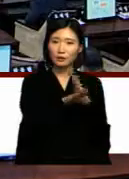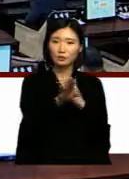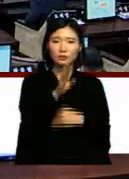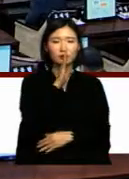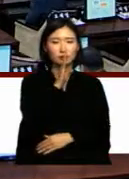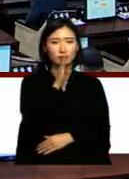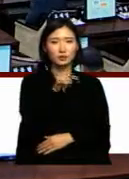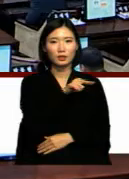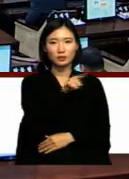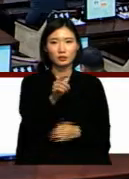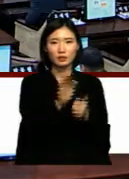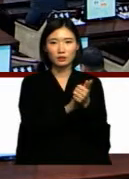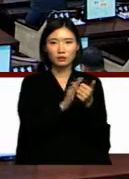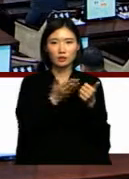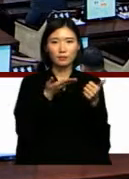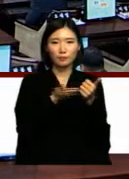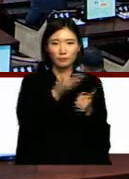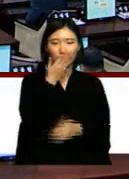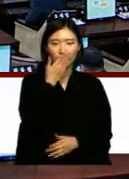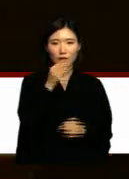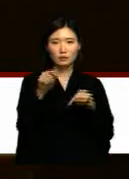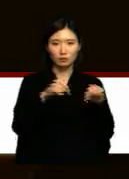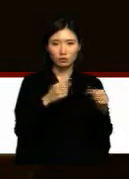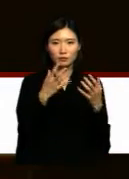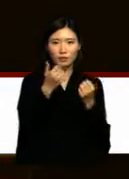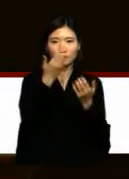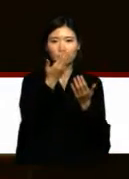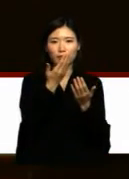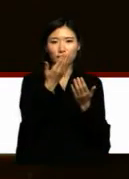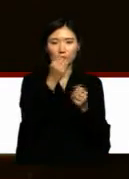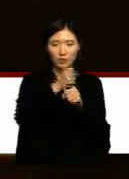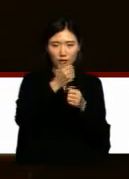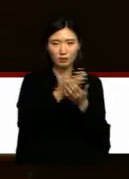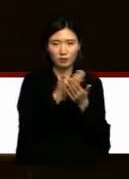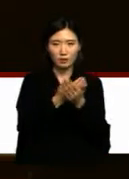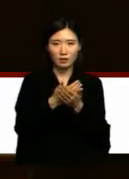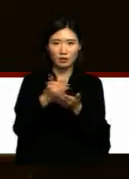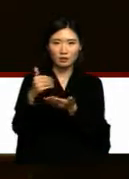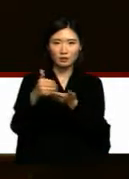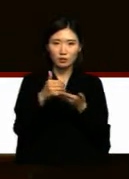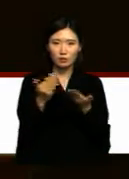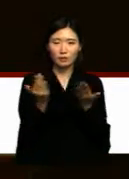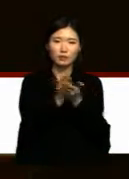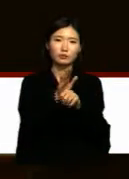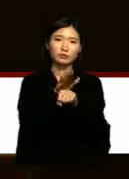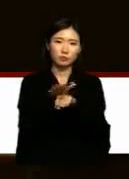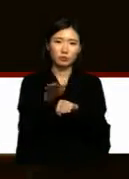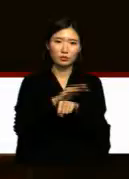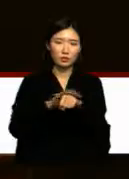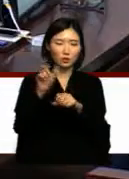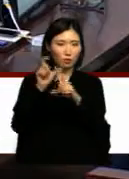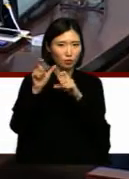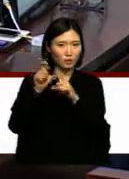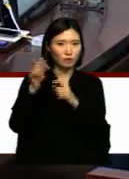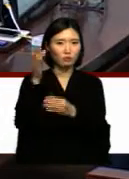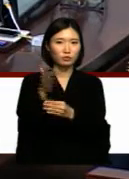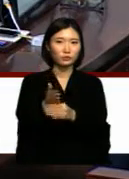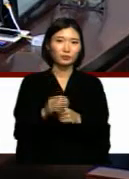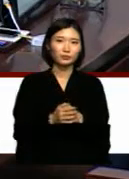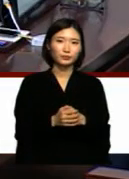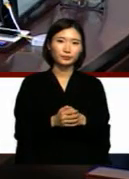실질적으로 좀 혜택이 갈수 있는 그런 정책들도 좀 만들어 달라. 뭐 제안들마다 맞춤형으로 지금 잘 고민하고